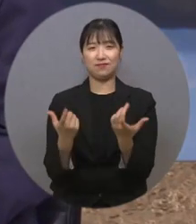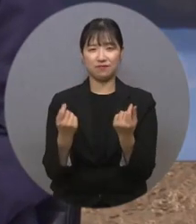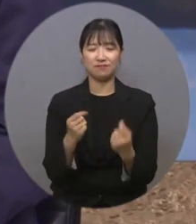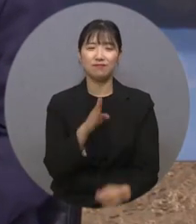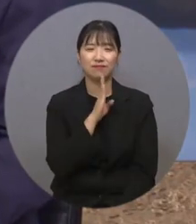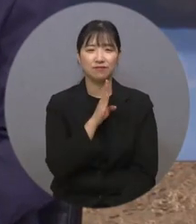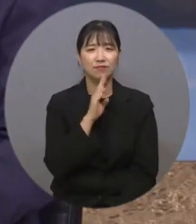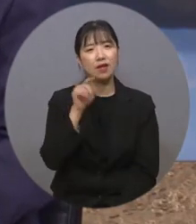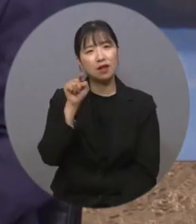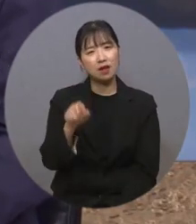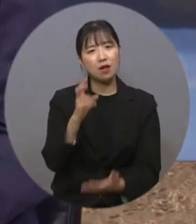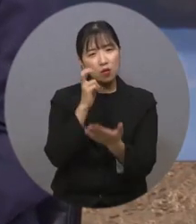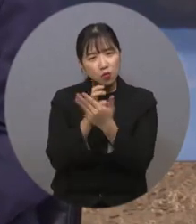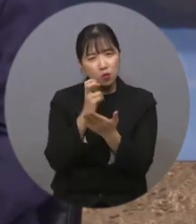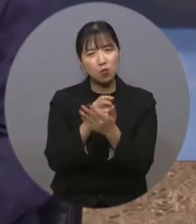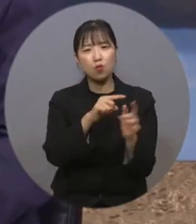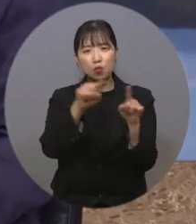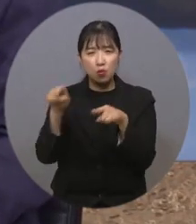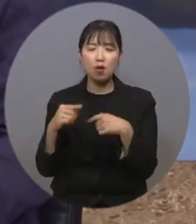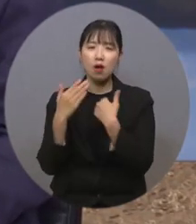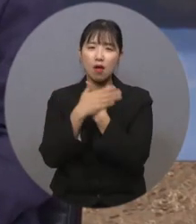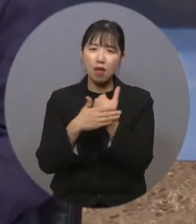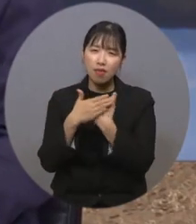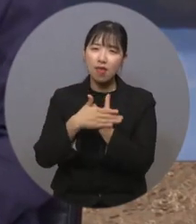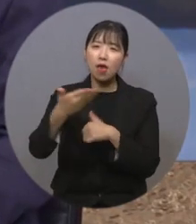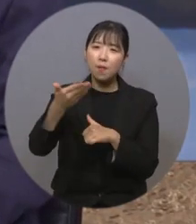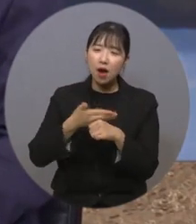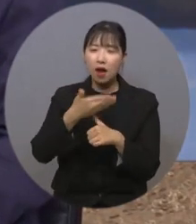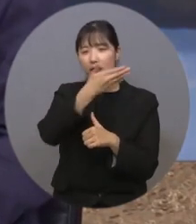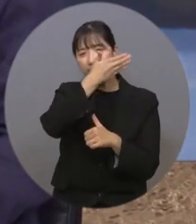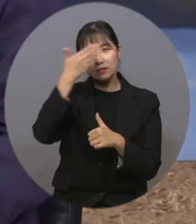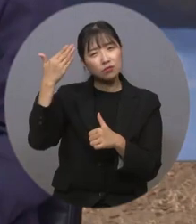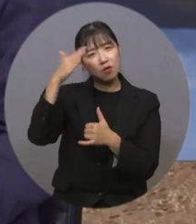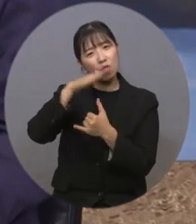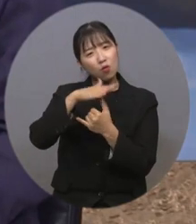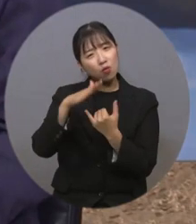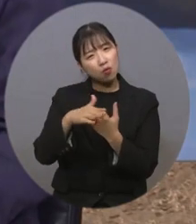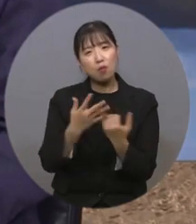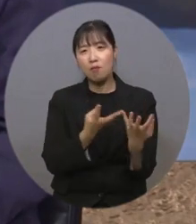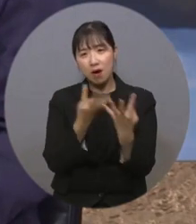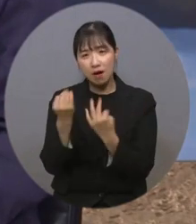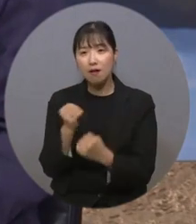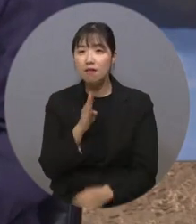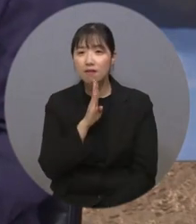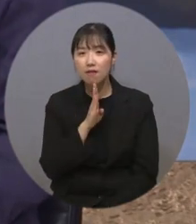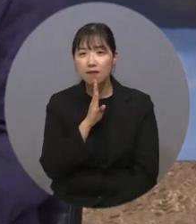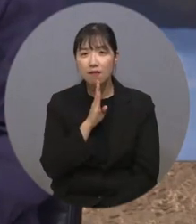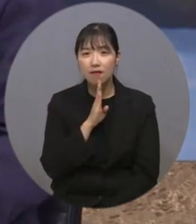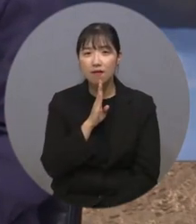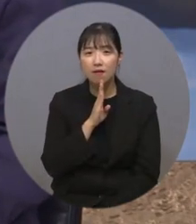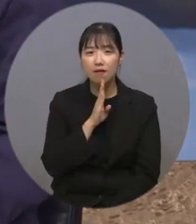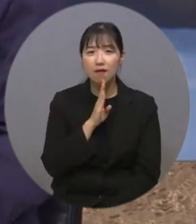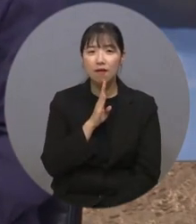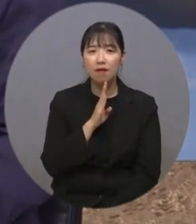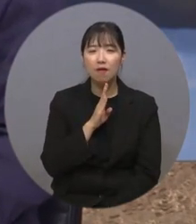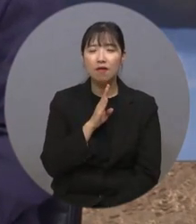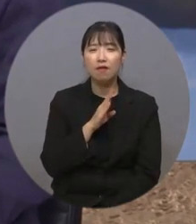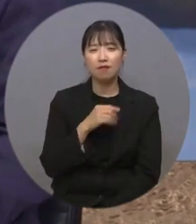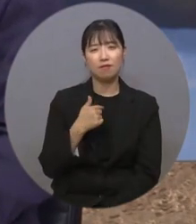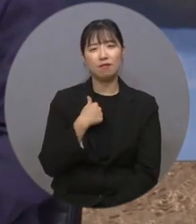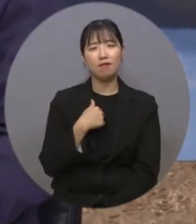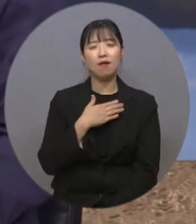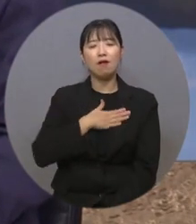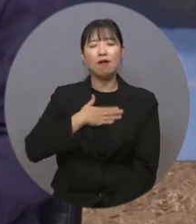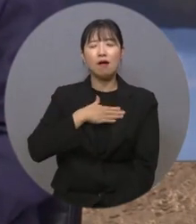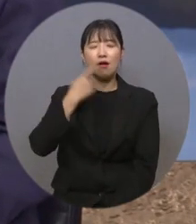맞습니다. 이런 조례를 통해서 굉장히 좀 혜택을 본 이 청소년들도 많을 것 같은데 좀 보람을